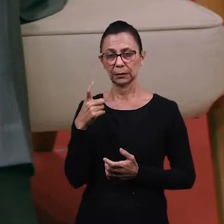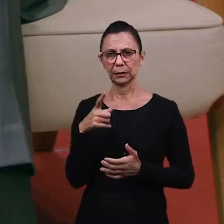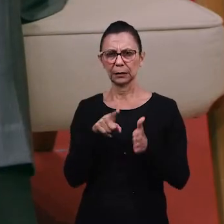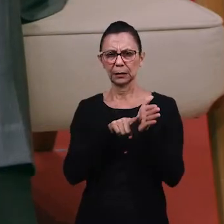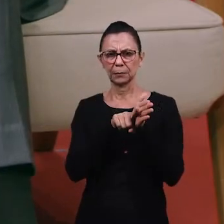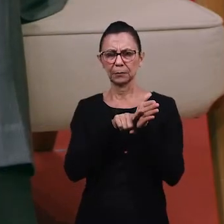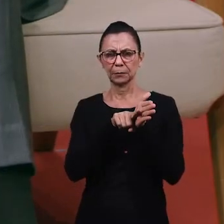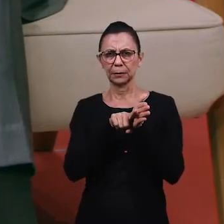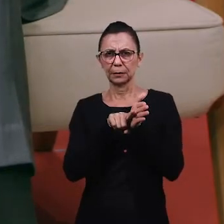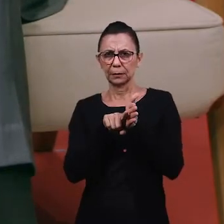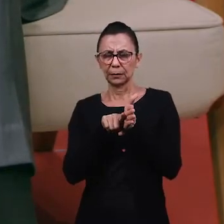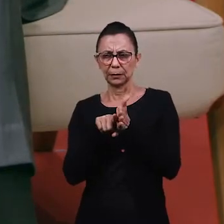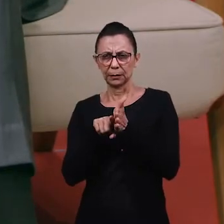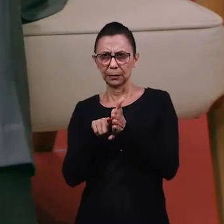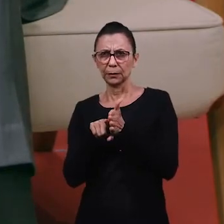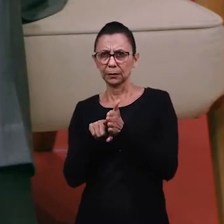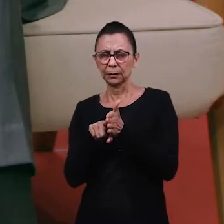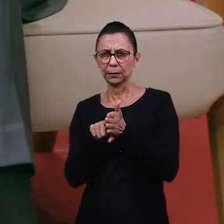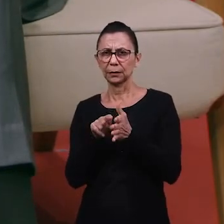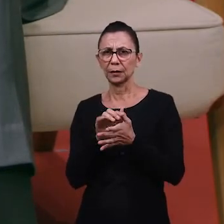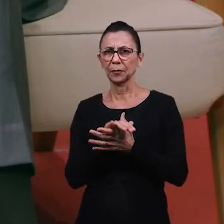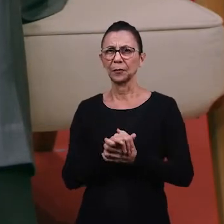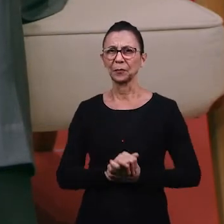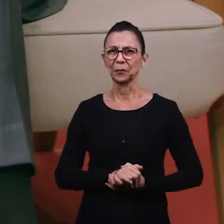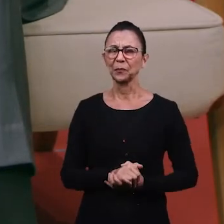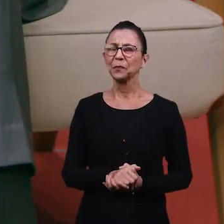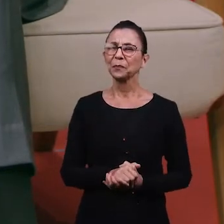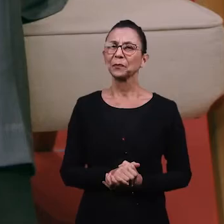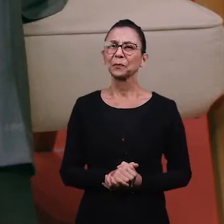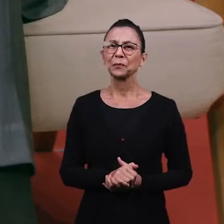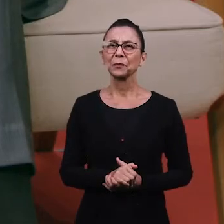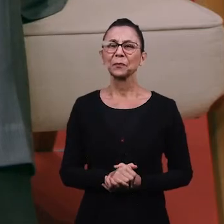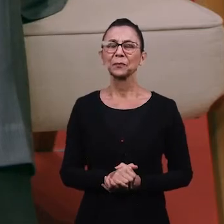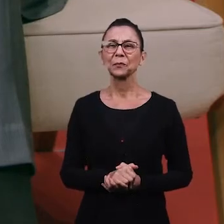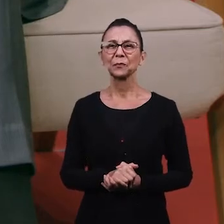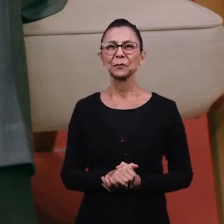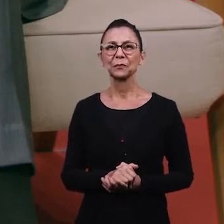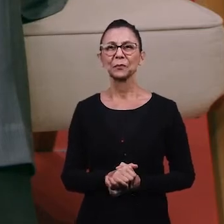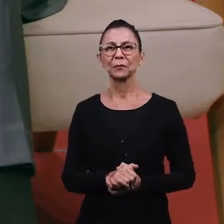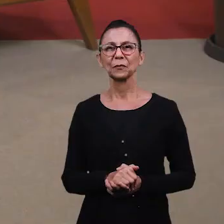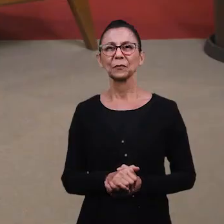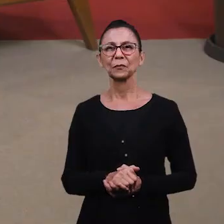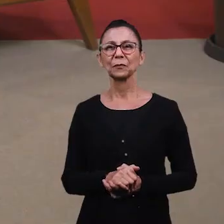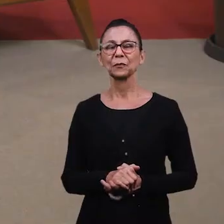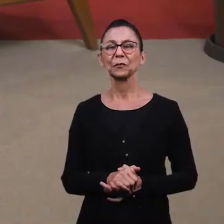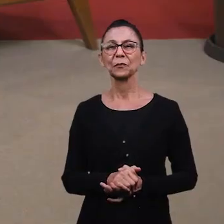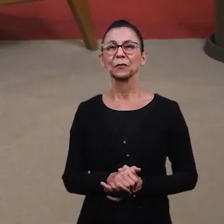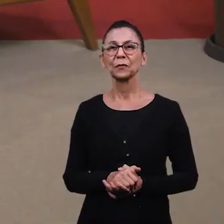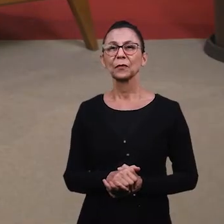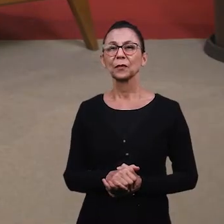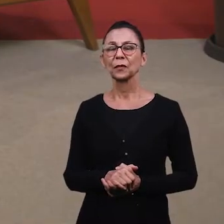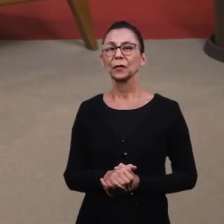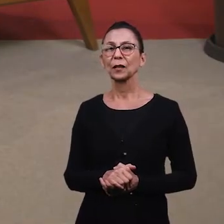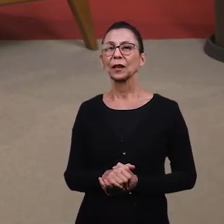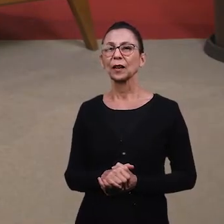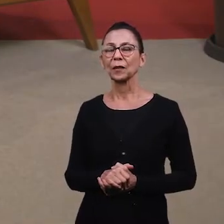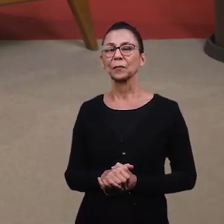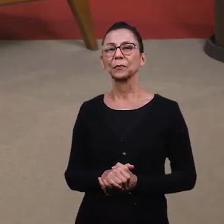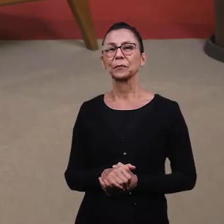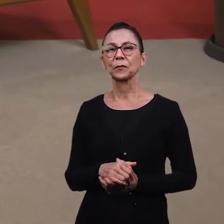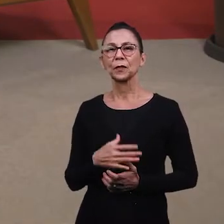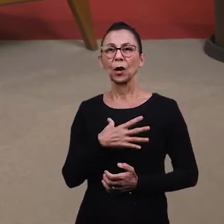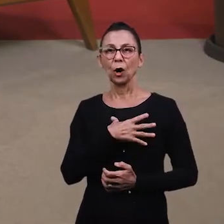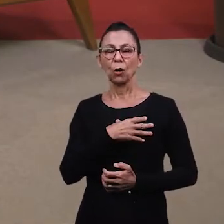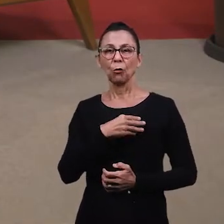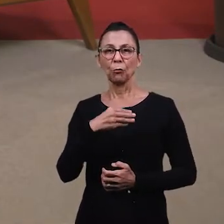vais commencer après à vous continuer, Daniel, parce que c'est très intéressant ce qui attire notre attention de